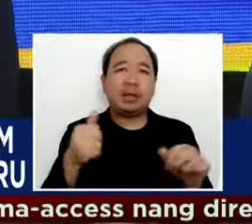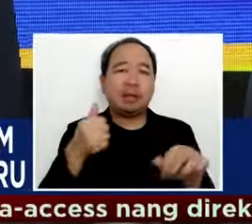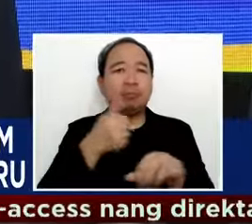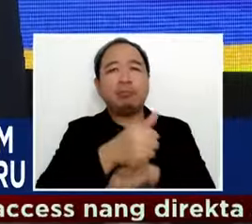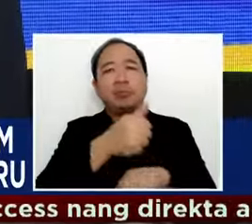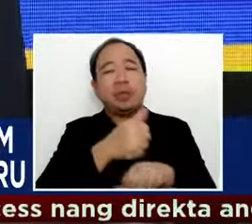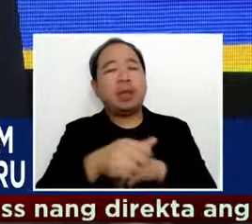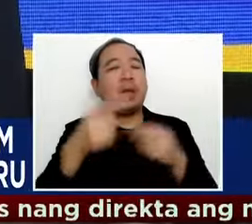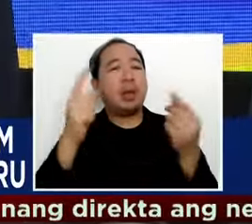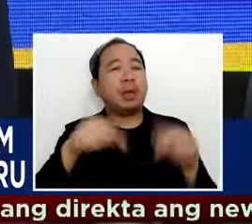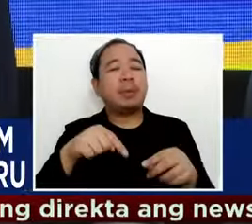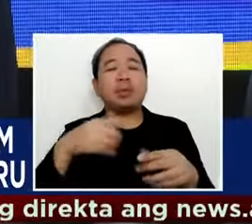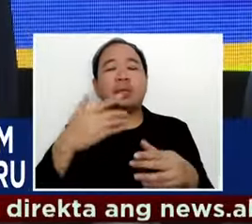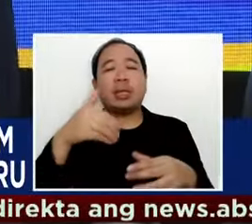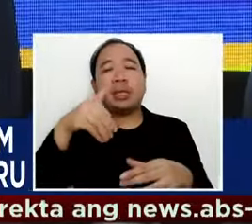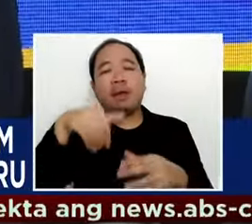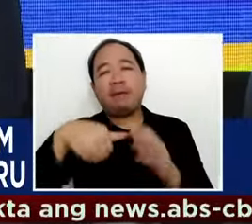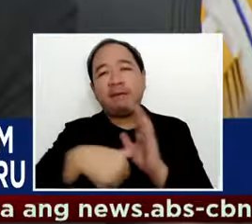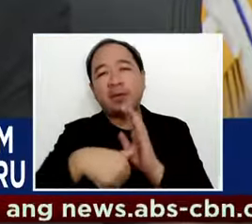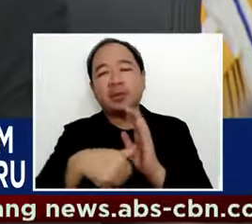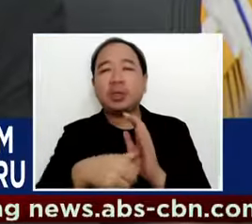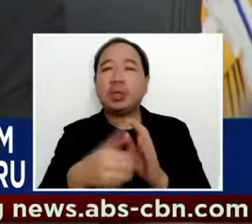halalan sa Congo.